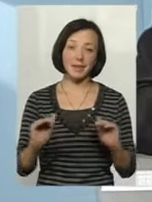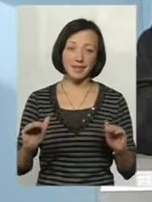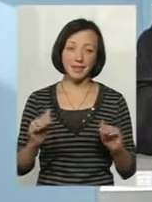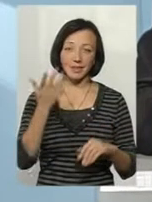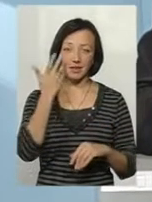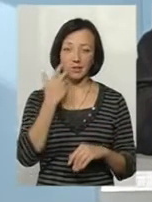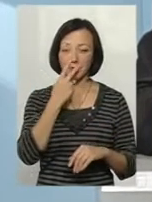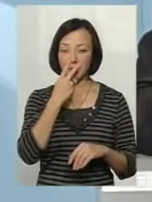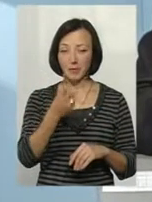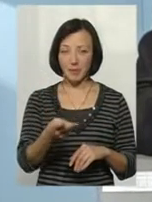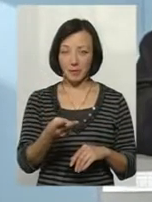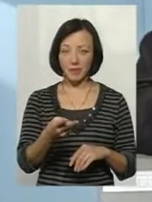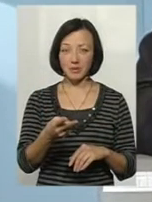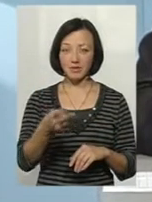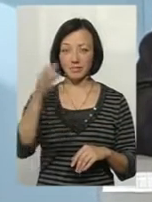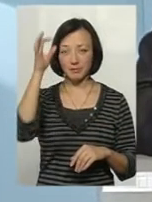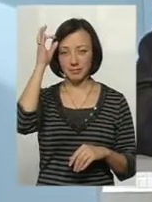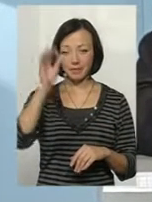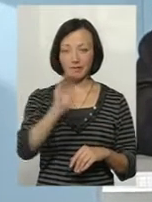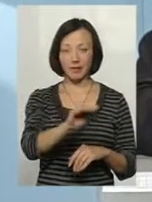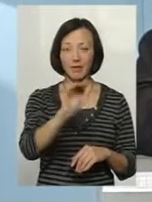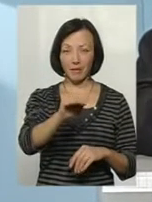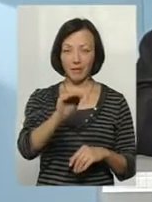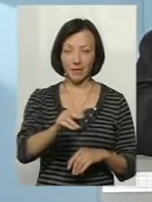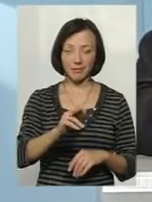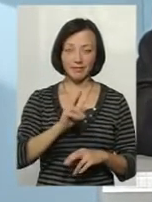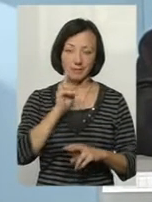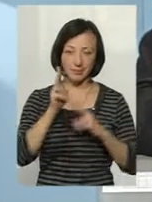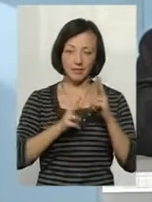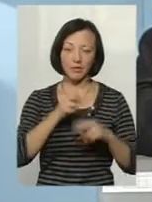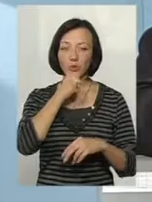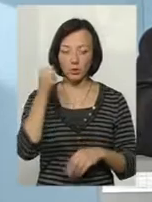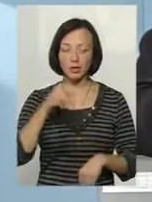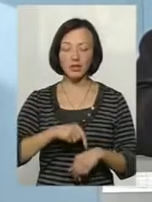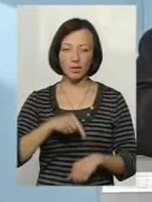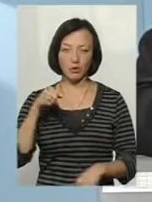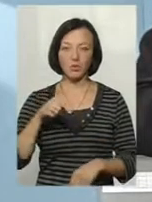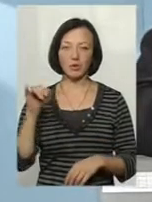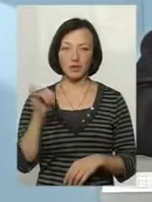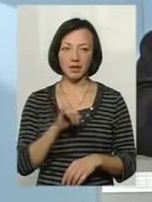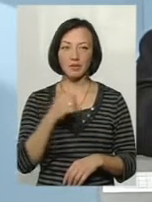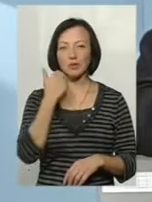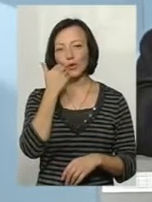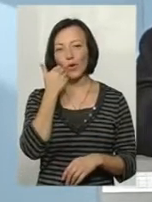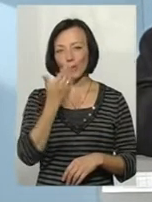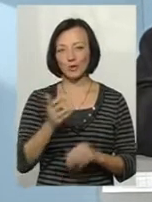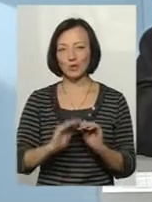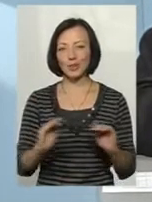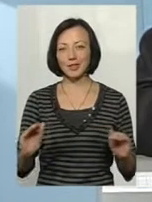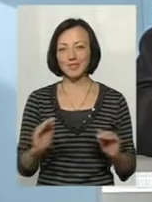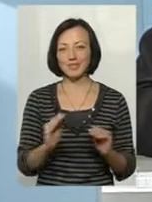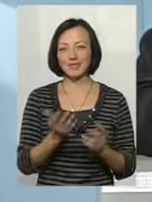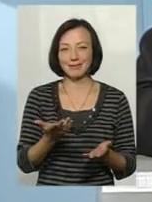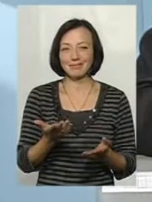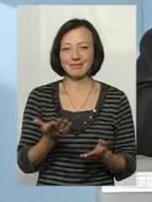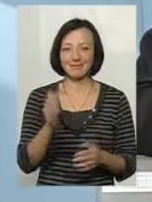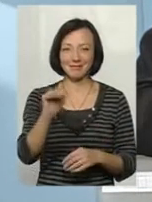коли діти роблять їм зауваження, все-таки дорослі, як правило, реагують. І, ну, соромно їм, що діти роблять